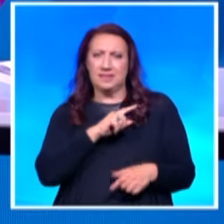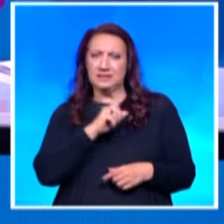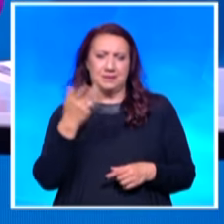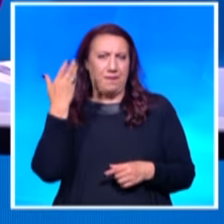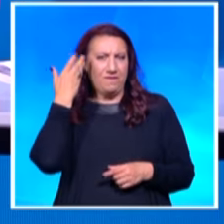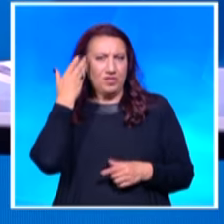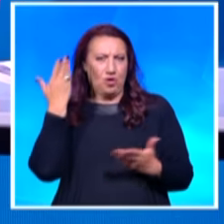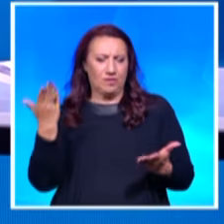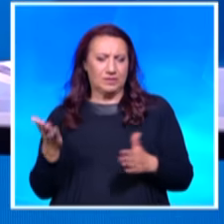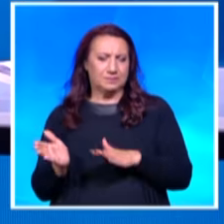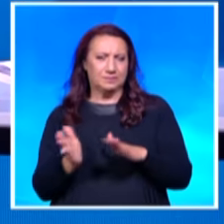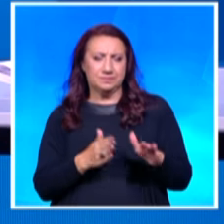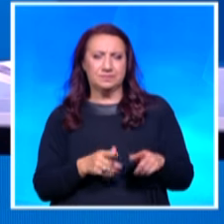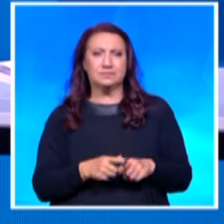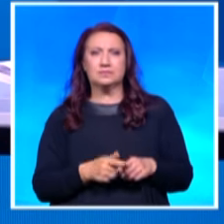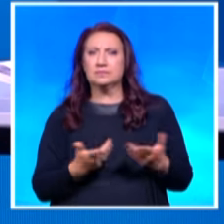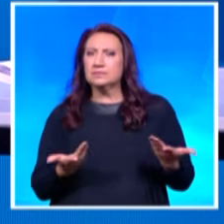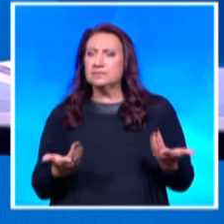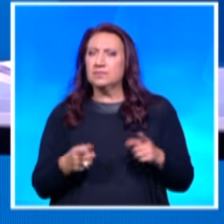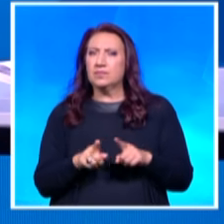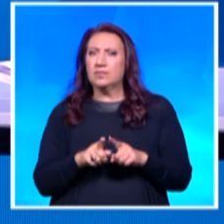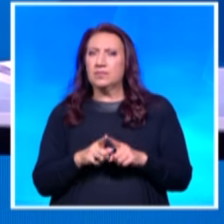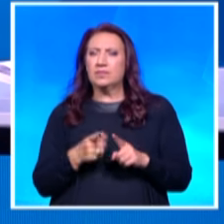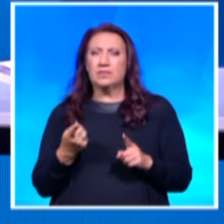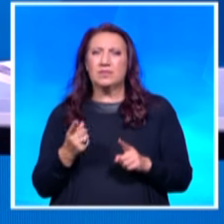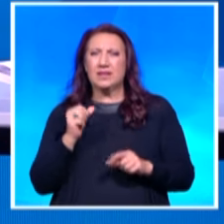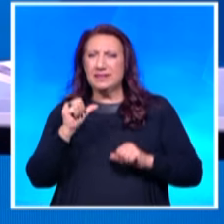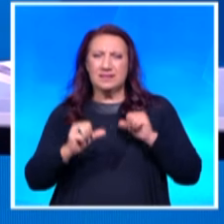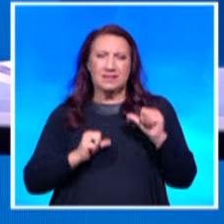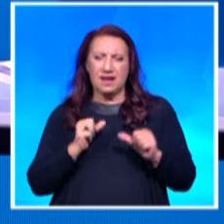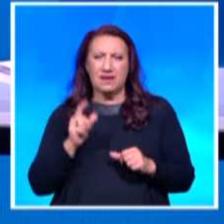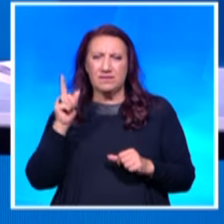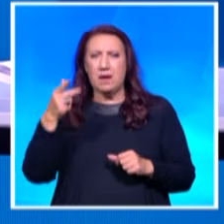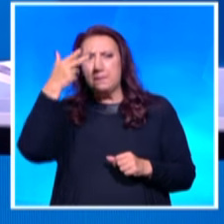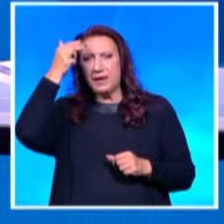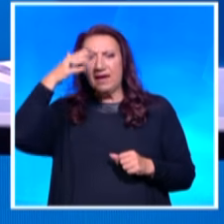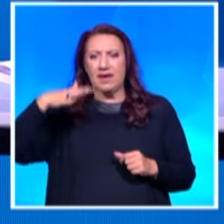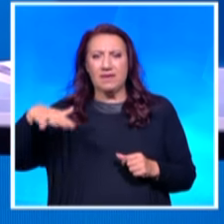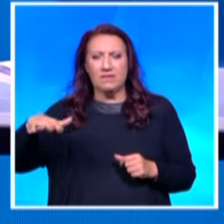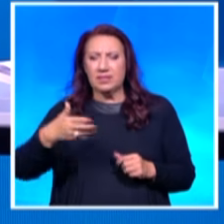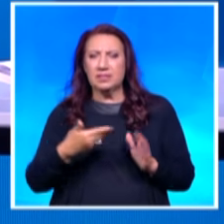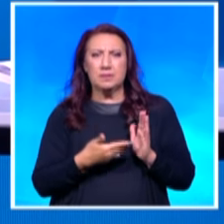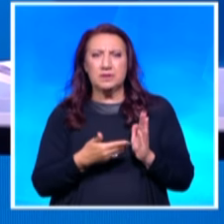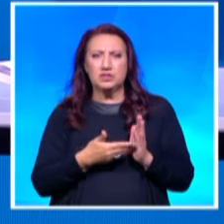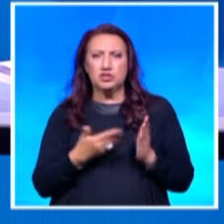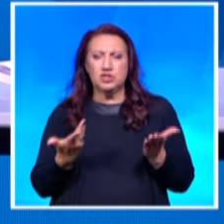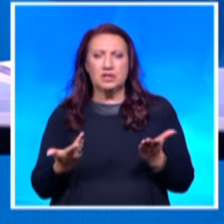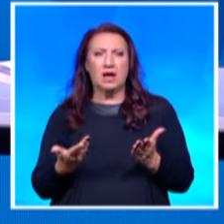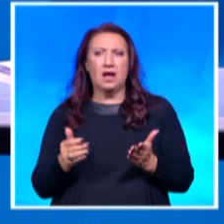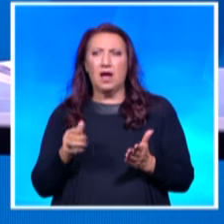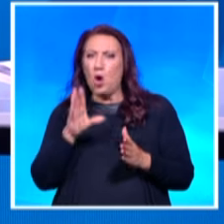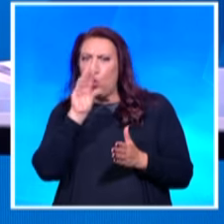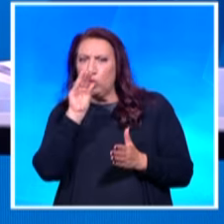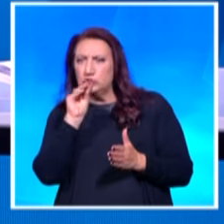Отново у нас напрежение в Плевенско заради незаконен приют за безстопанствени кучета. Според жители на Коиловци, той е